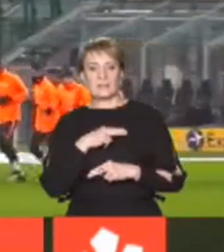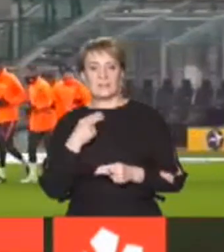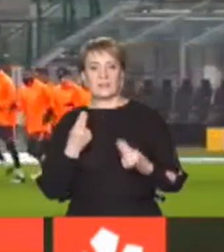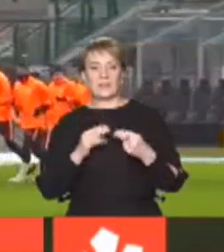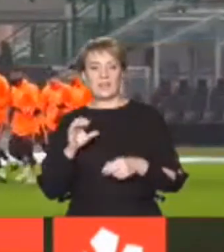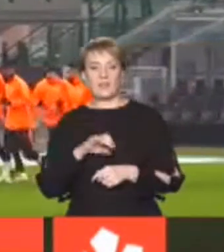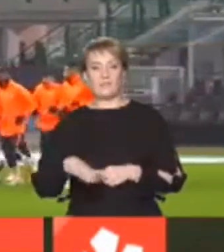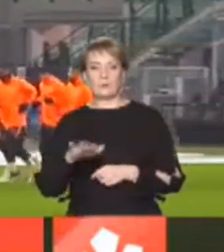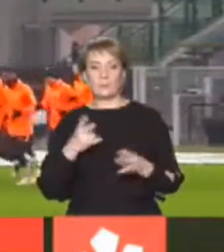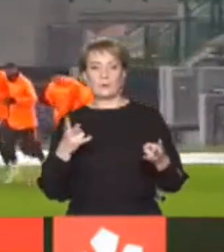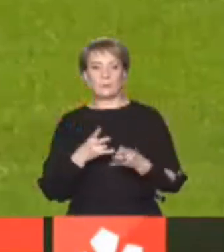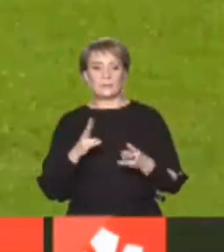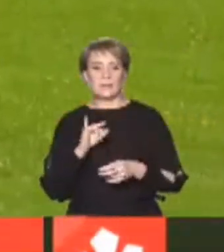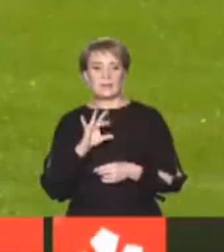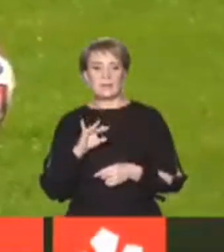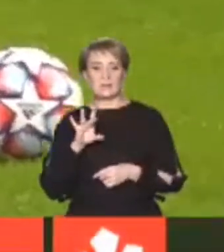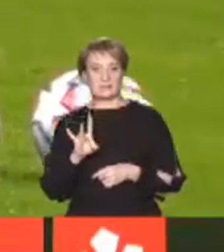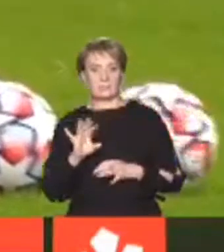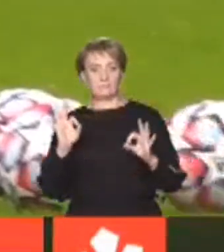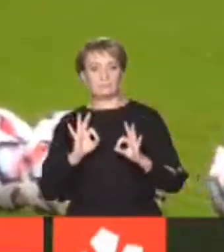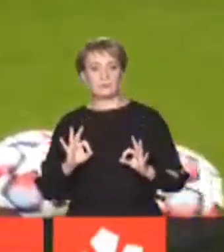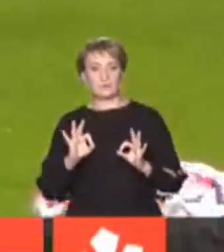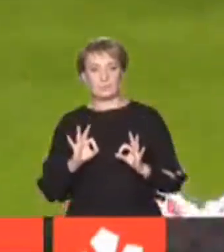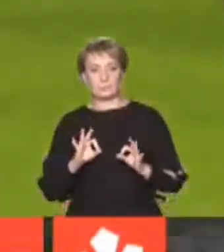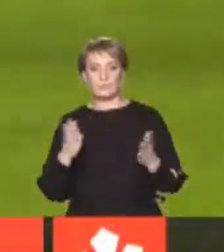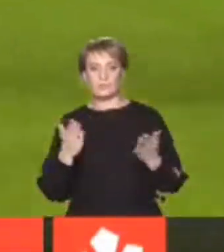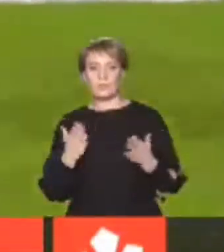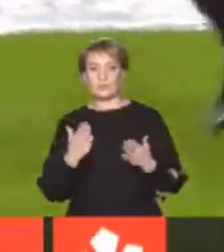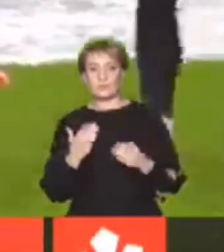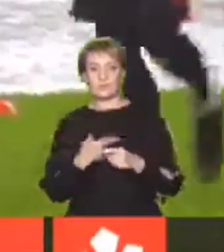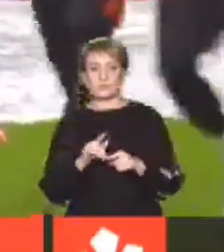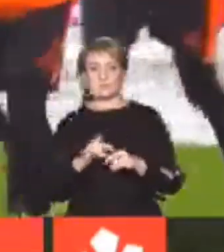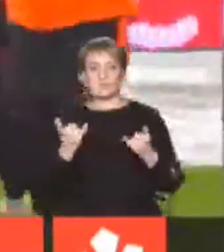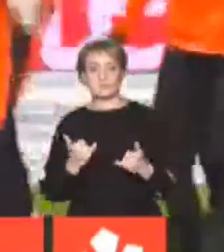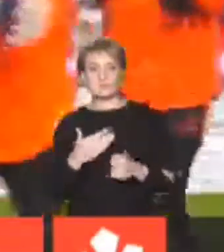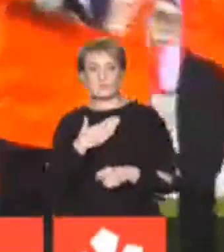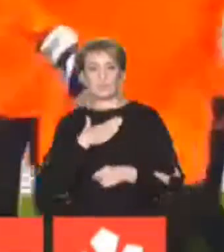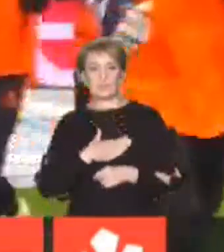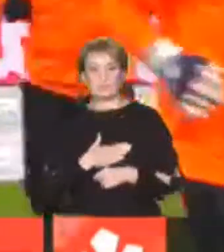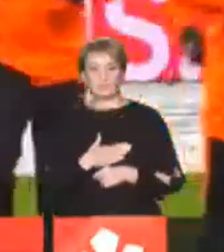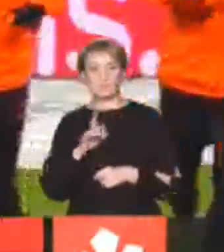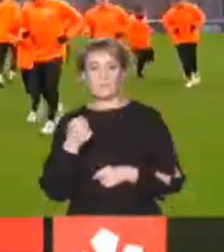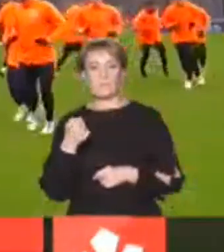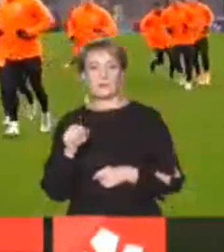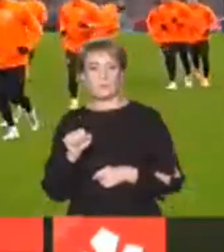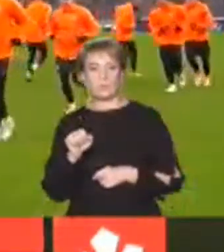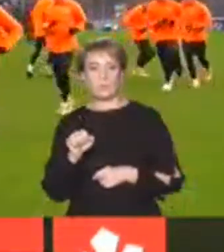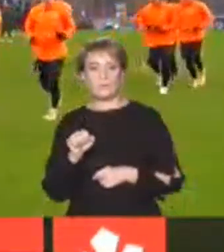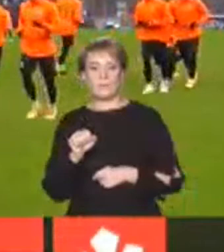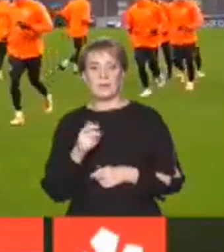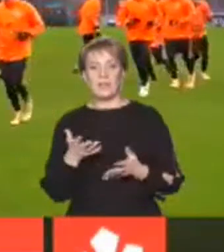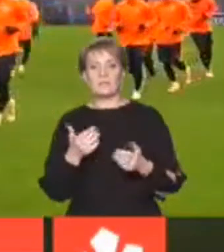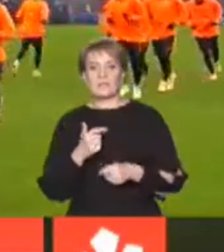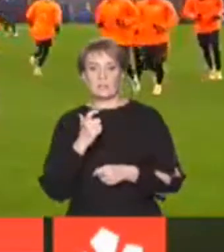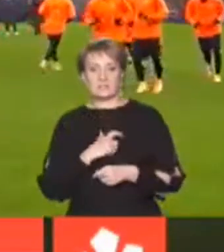потрібно зіграти з «Інтером», бодай в нічию. Міланців, які зараз аутсайдери квартету, сьогодні задовольнить лише перемога. Луїш Каштров взяв